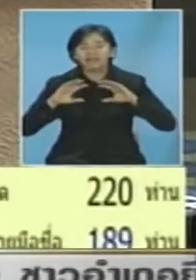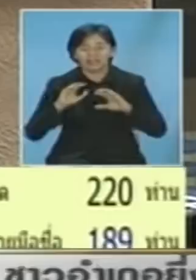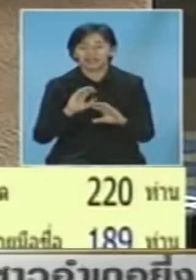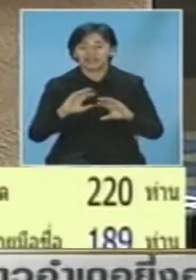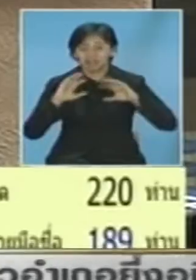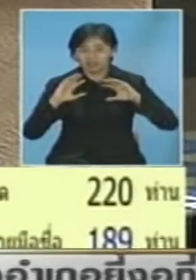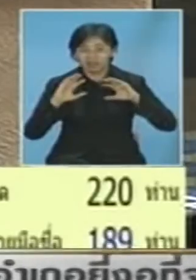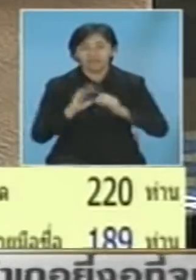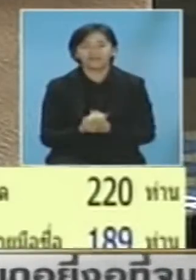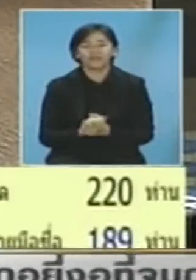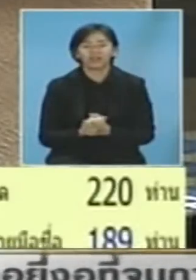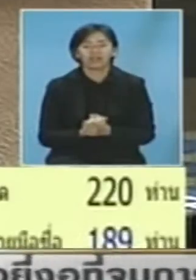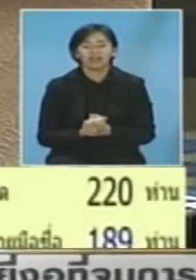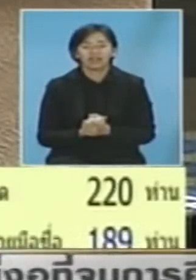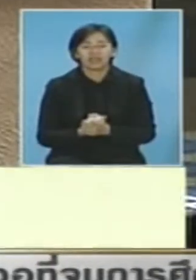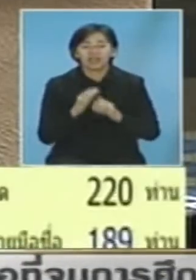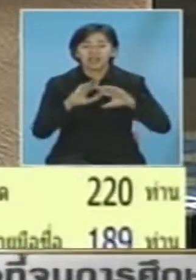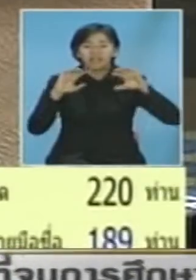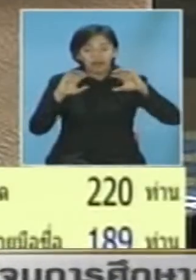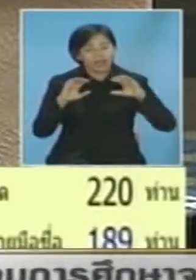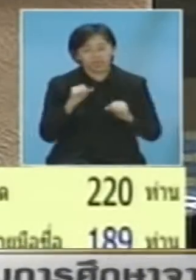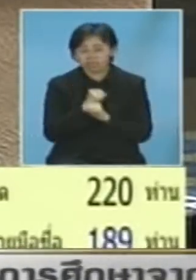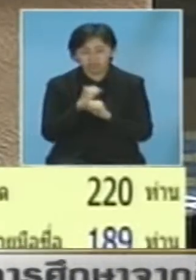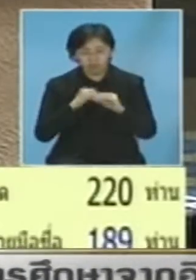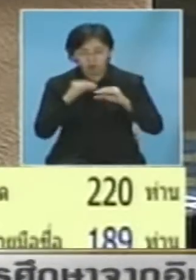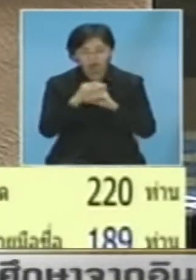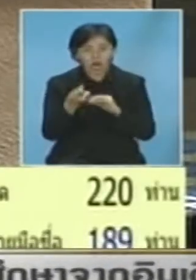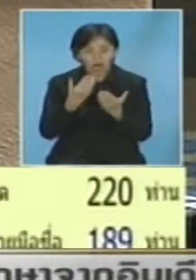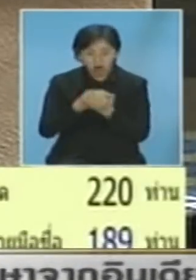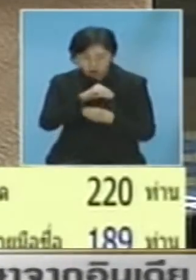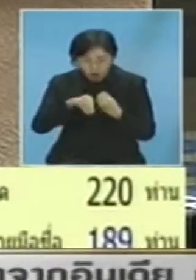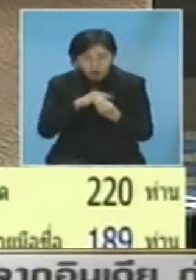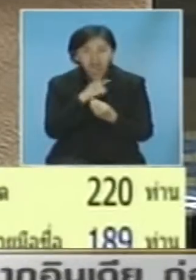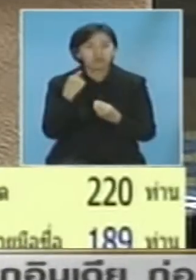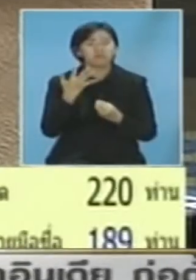าไม่ได้ดำเนินโครงการขาดทุนเป็นจำนวนม